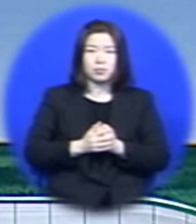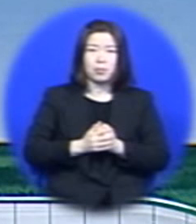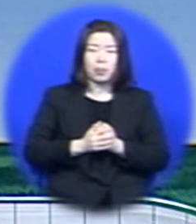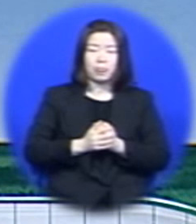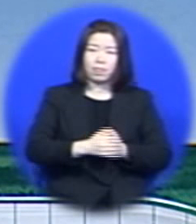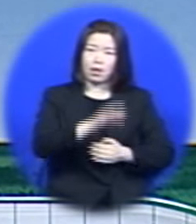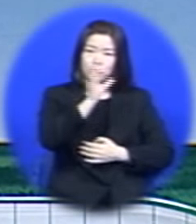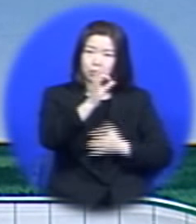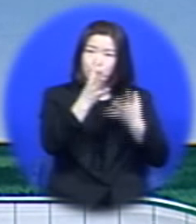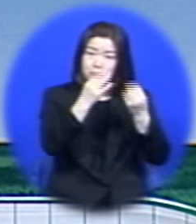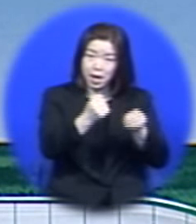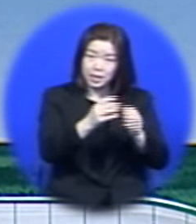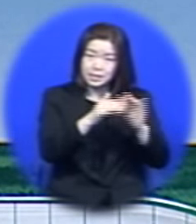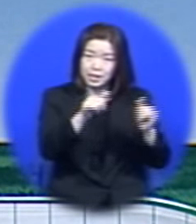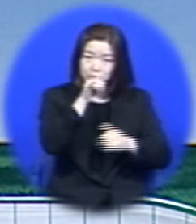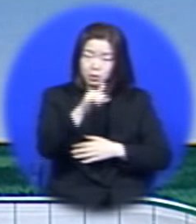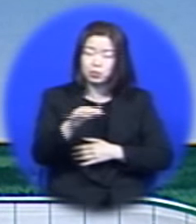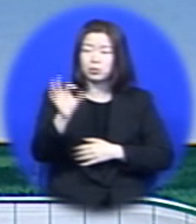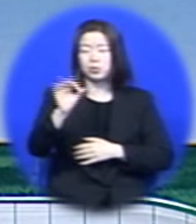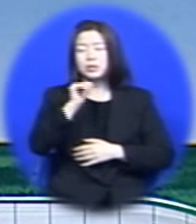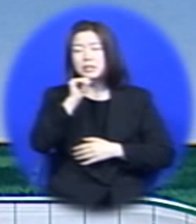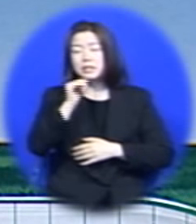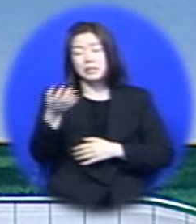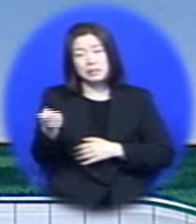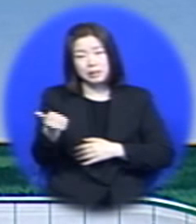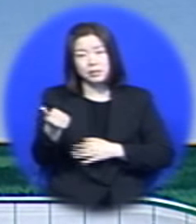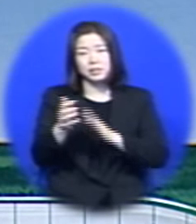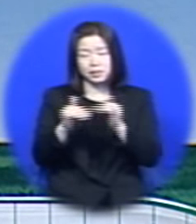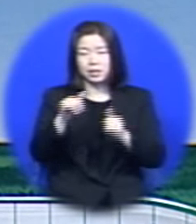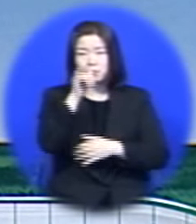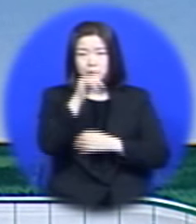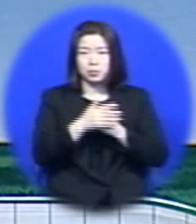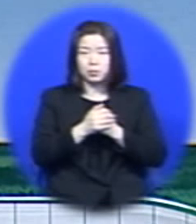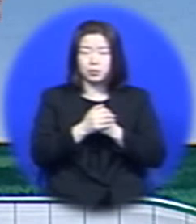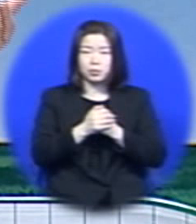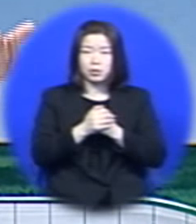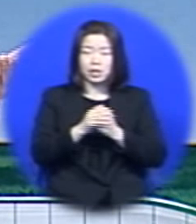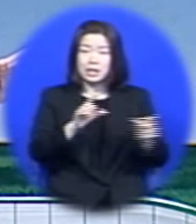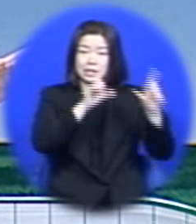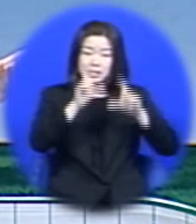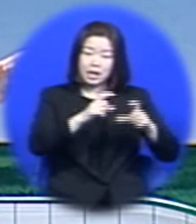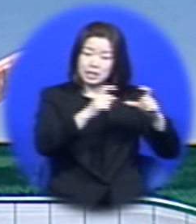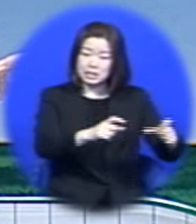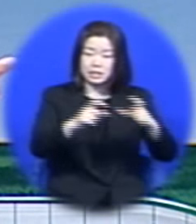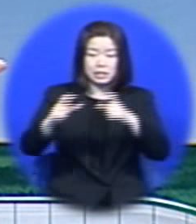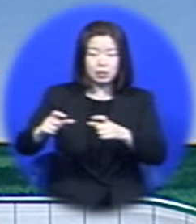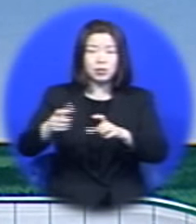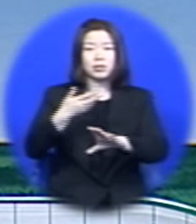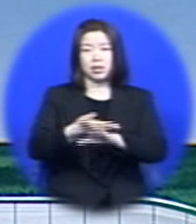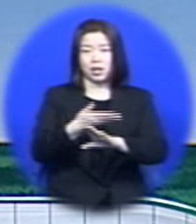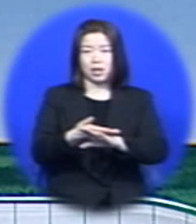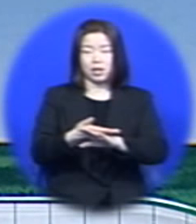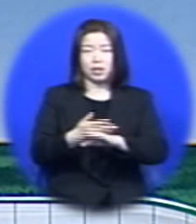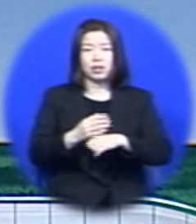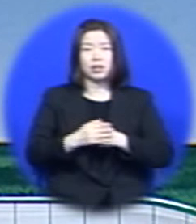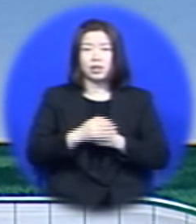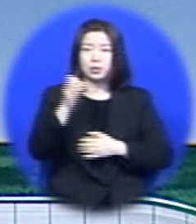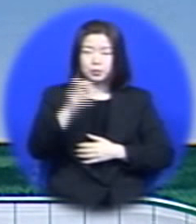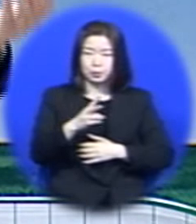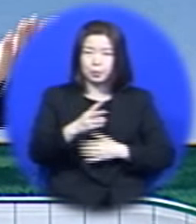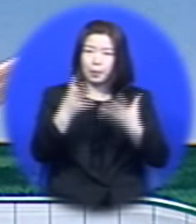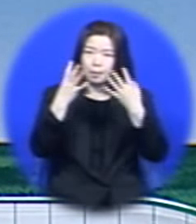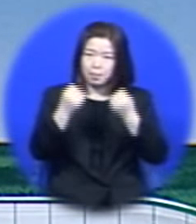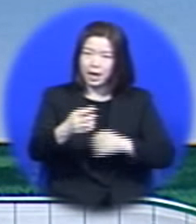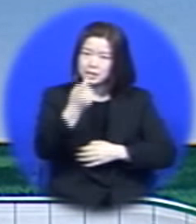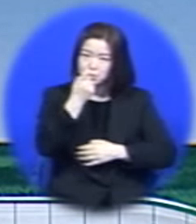돈이 많은 사람도 있고 돈이 적은 사람, 사는 지역에 따라서도 다르고, 많이